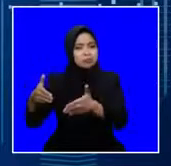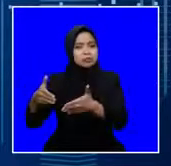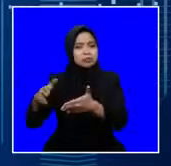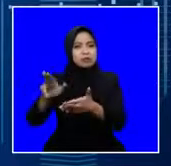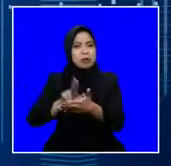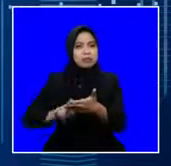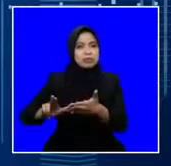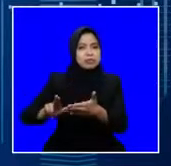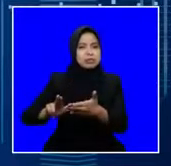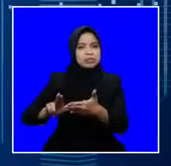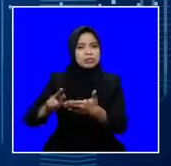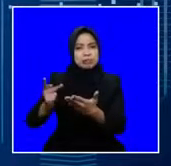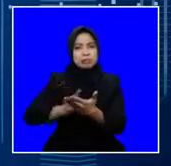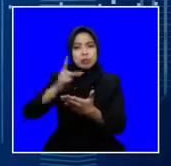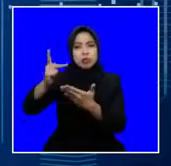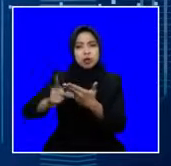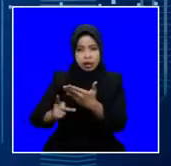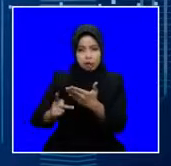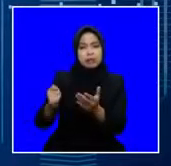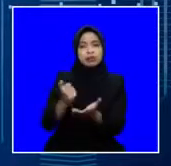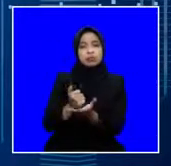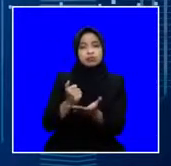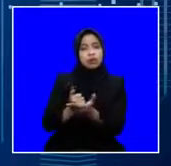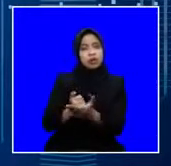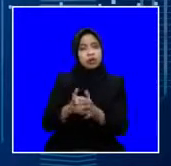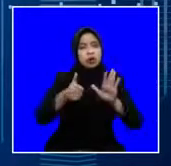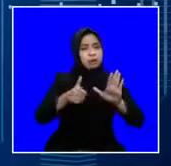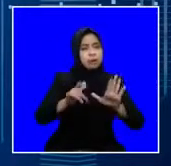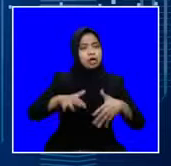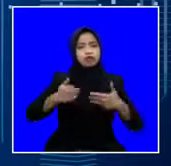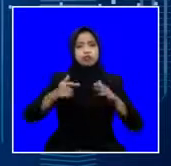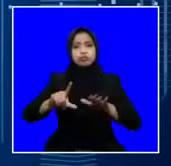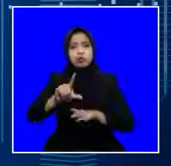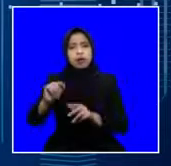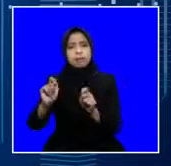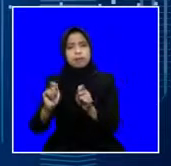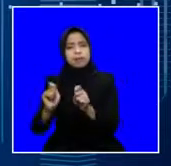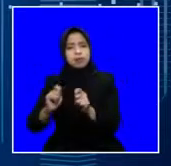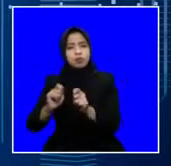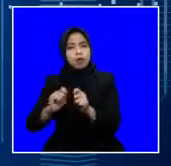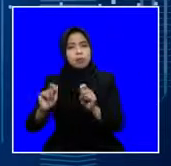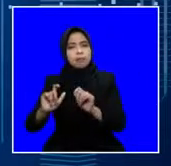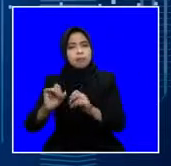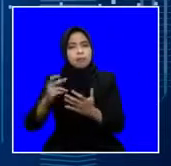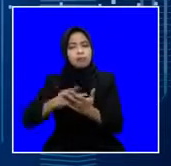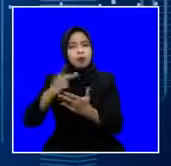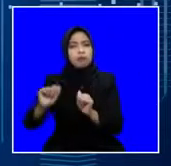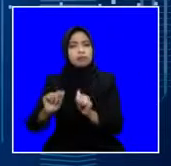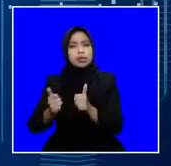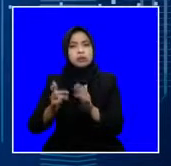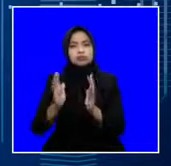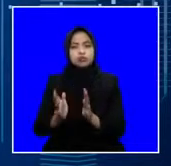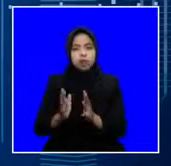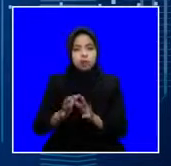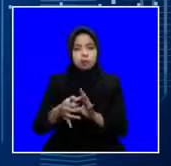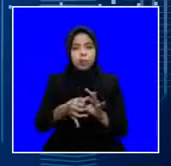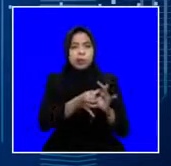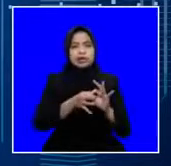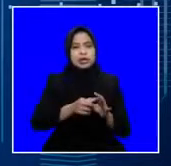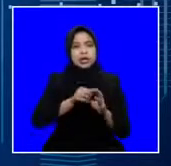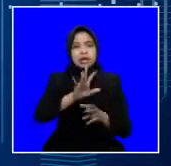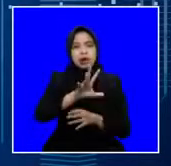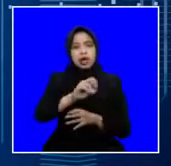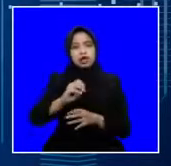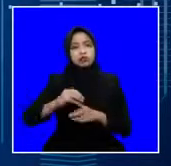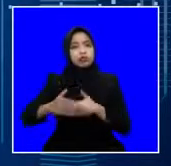sudah sejak 6-7 bulan ini menyiapkan program ini dan bermitra dengan lebih dari 500 perusahaan-perusahaan